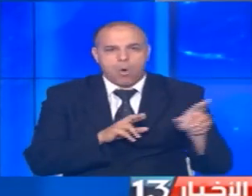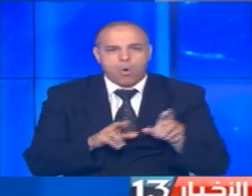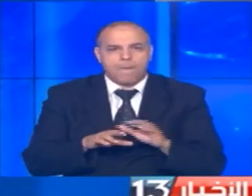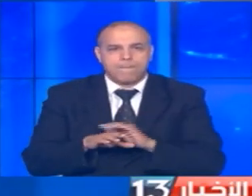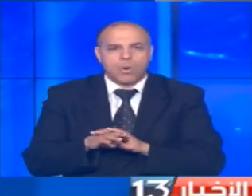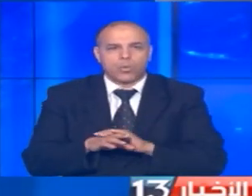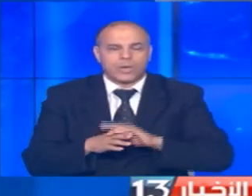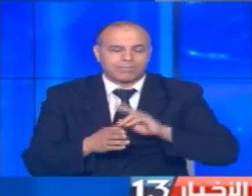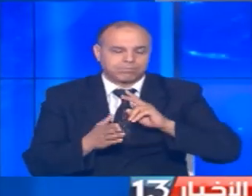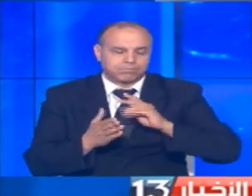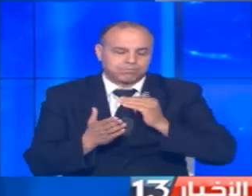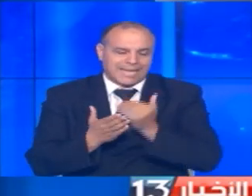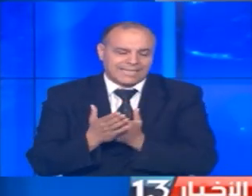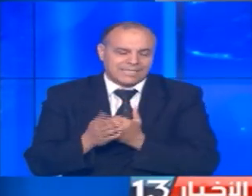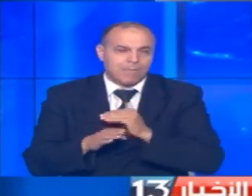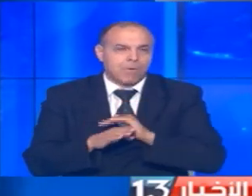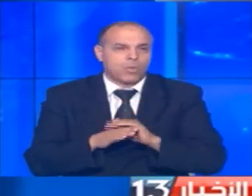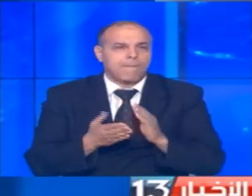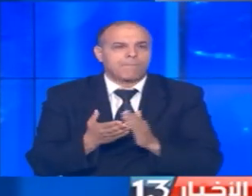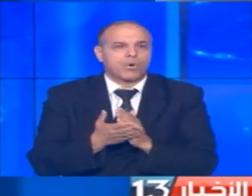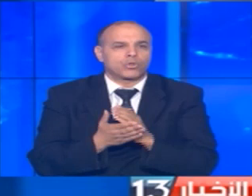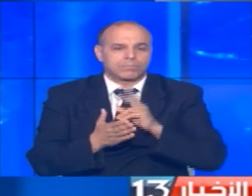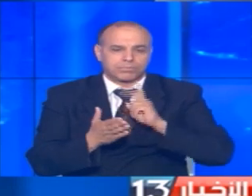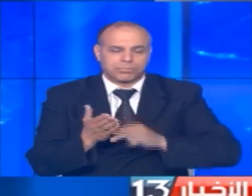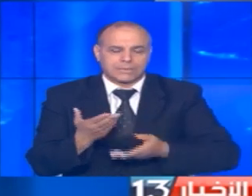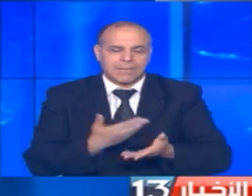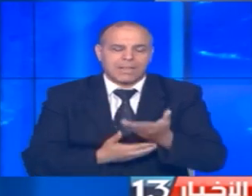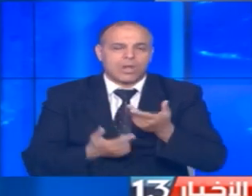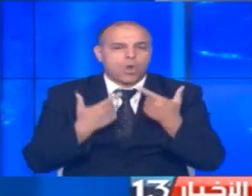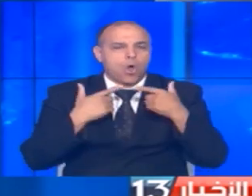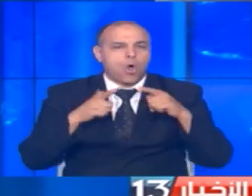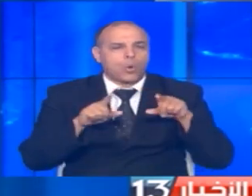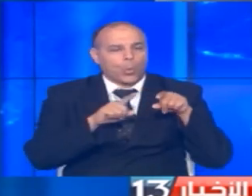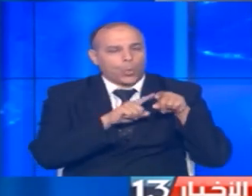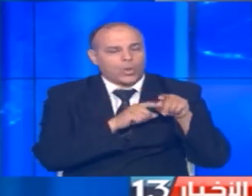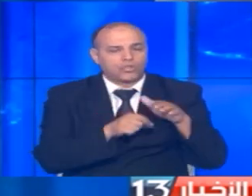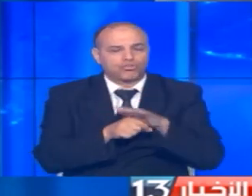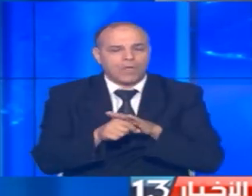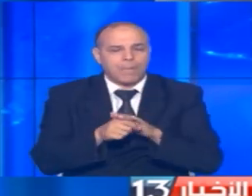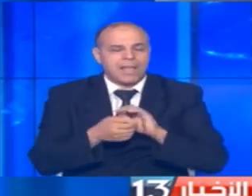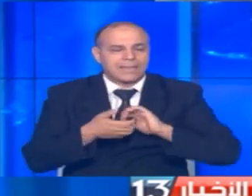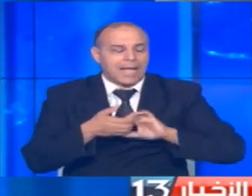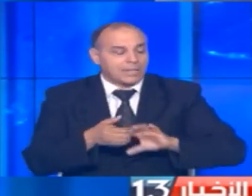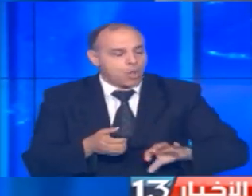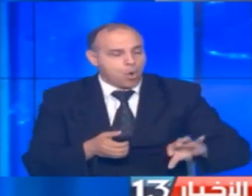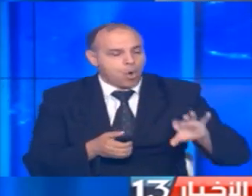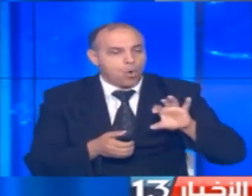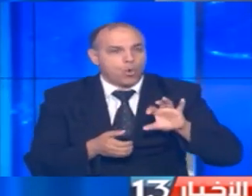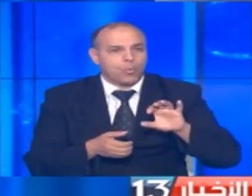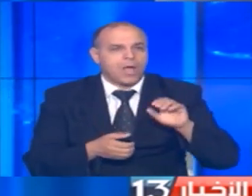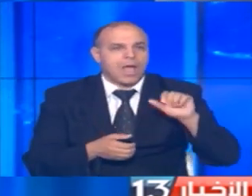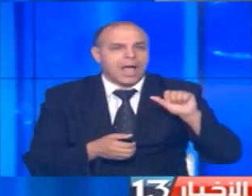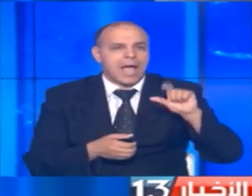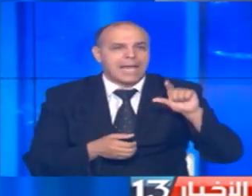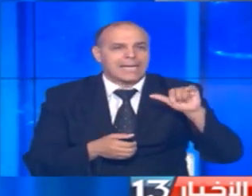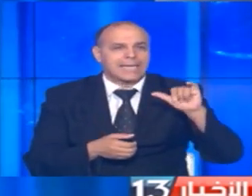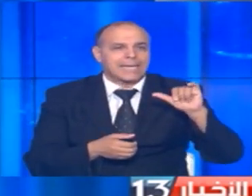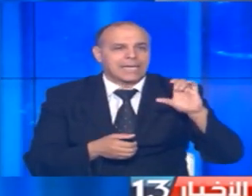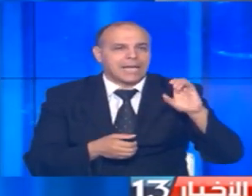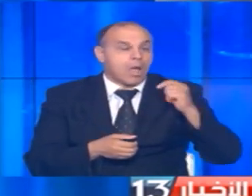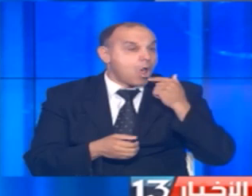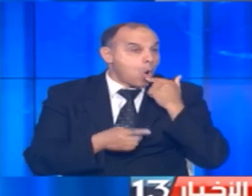الموضوع الاقتصادي المتعلق بمشروع اتفاق التبادل الحر المعمق والشامل مع الاتحاد الأوروبي الأليكا، والذي